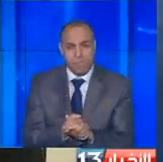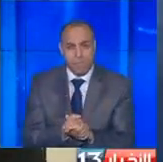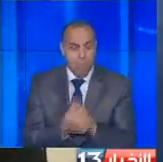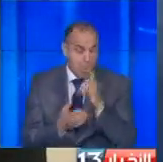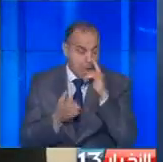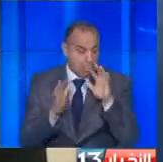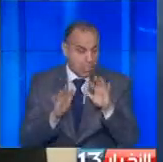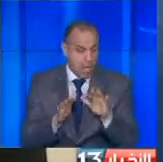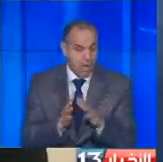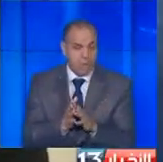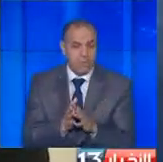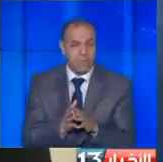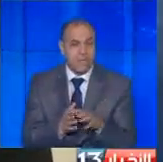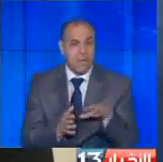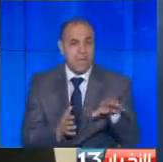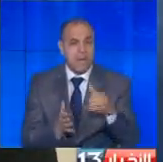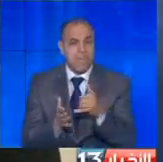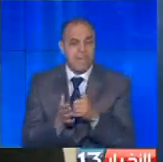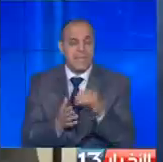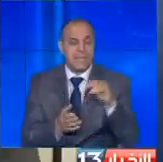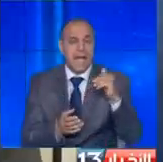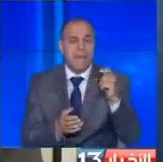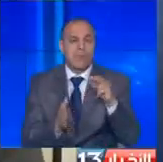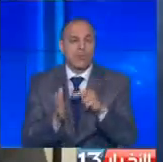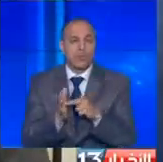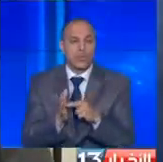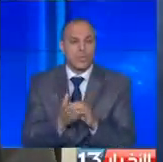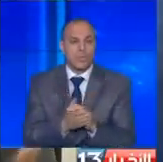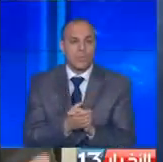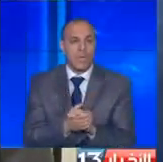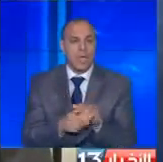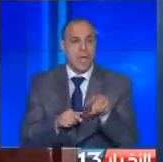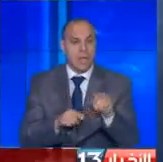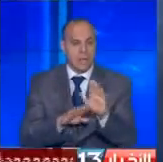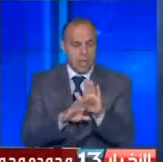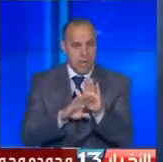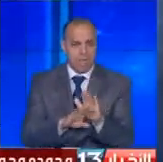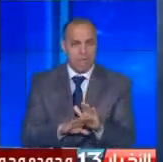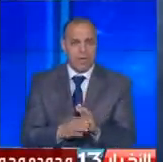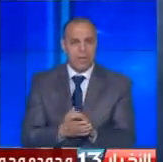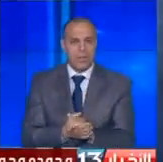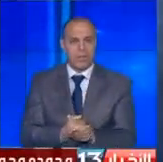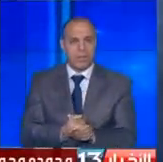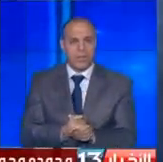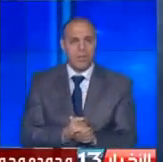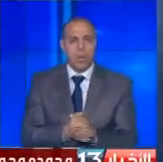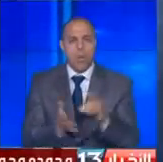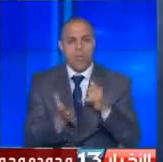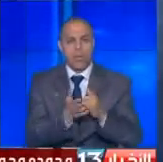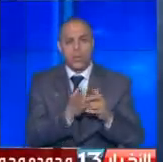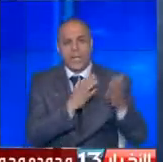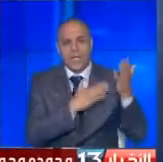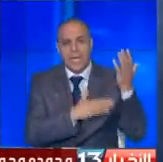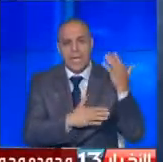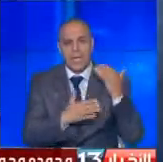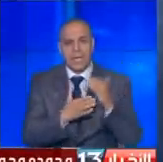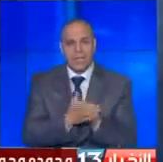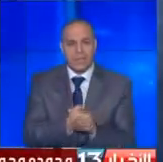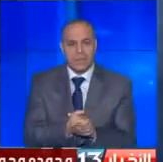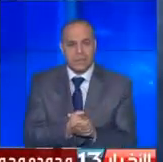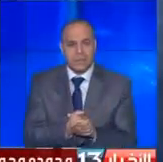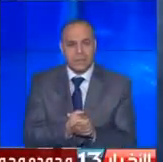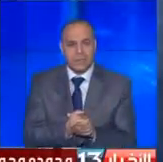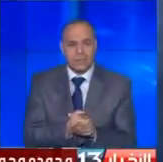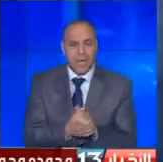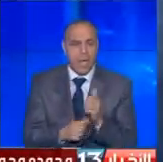المهدمة وبخاصة في مدينة حلب. عملية حفاظ على عناية بالمدن التاريخية،